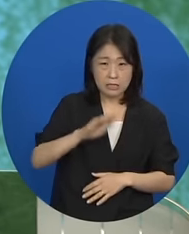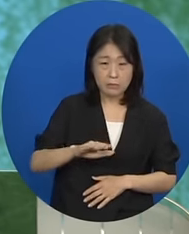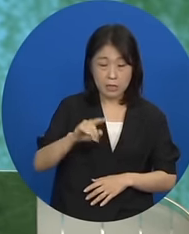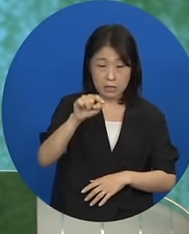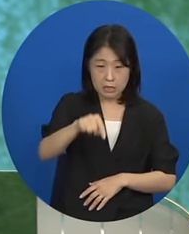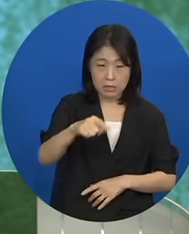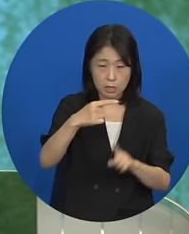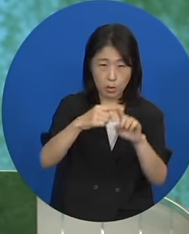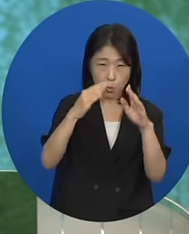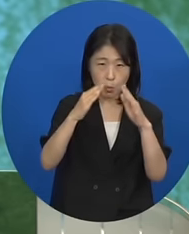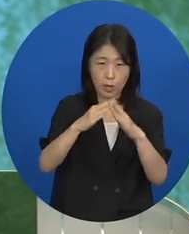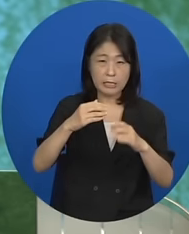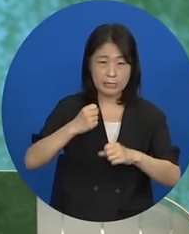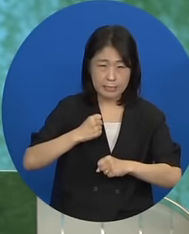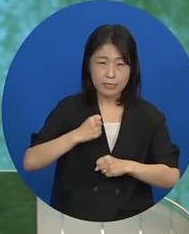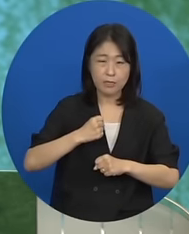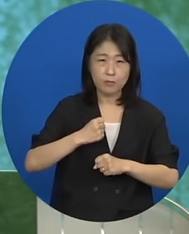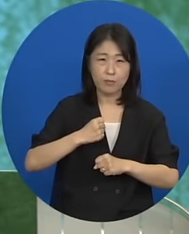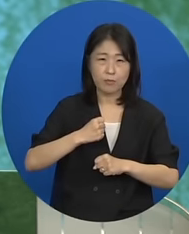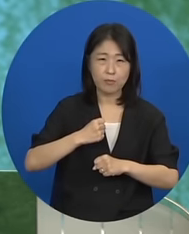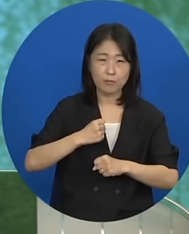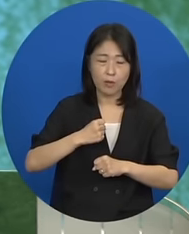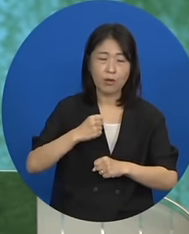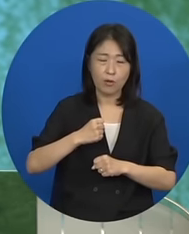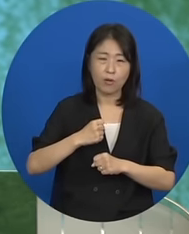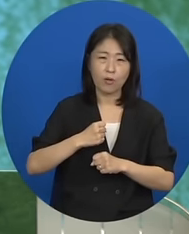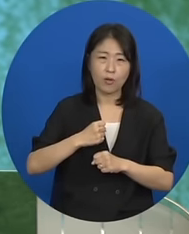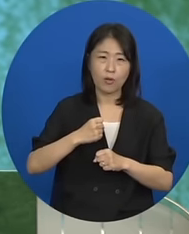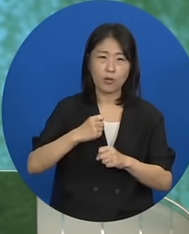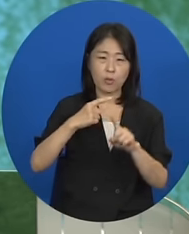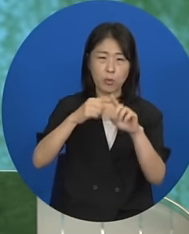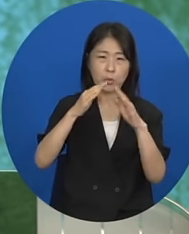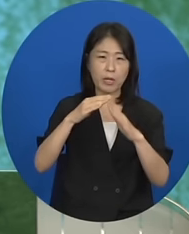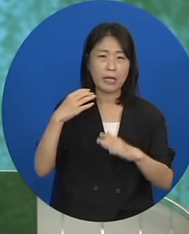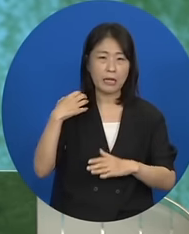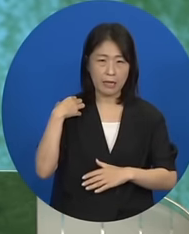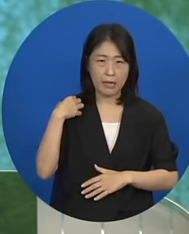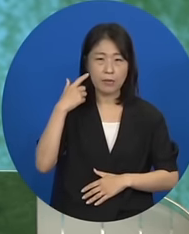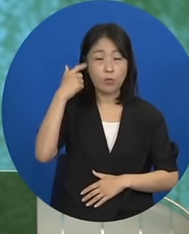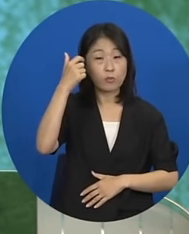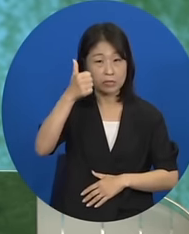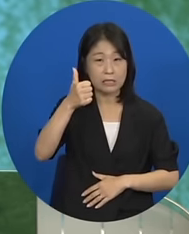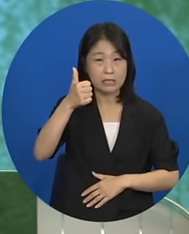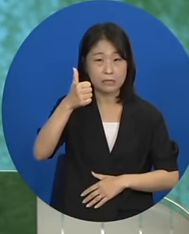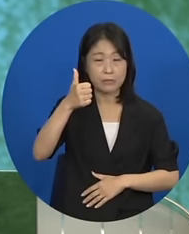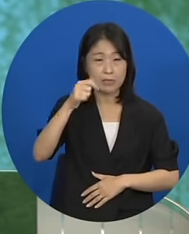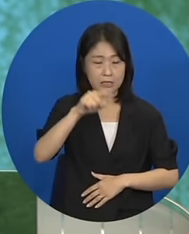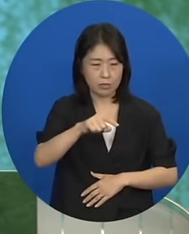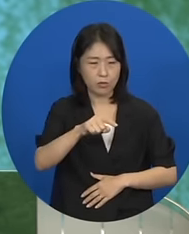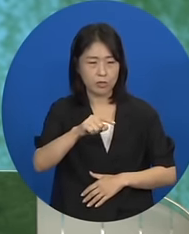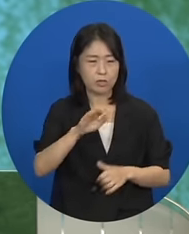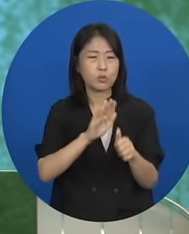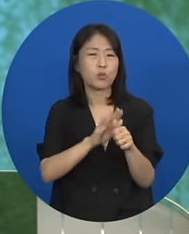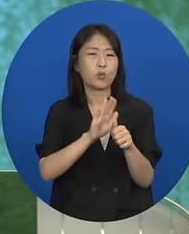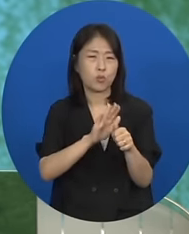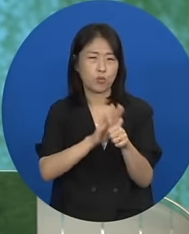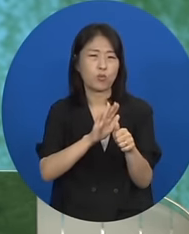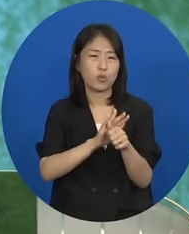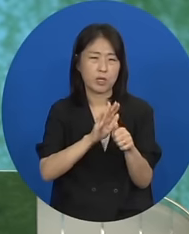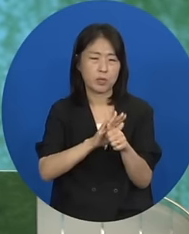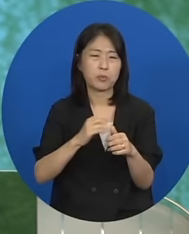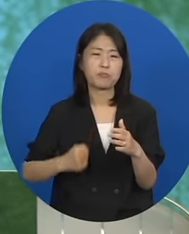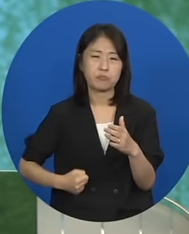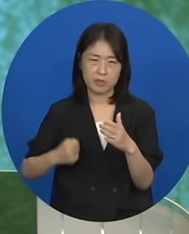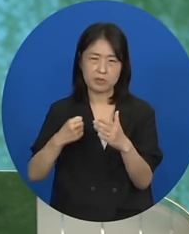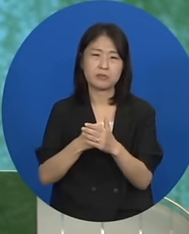교회를 돕기 위해 우리의 제정을 흘려보내기로 했습니다 꽤 많은 금액을 보내기로 했어요 수혜를 당해도